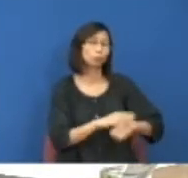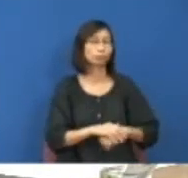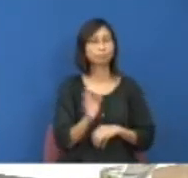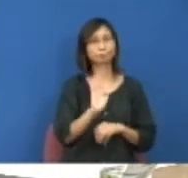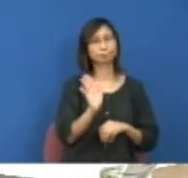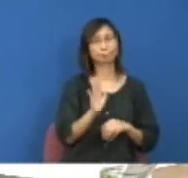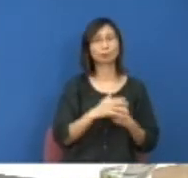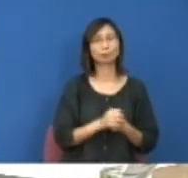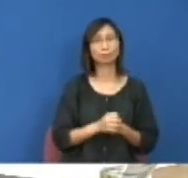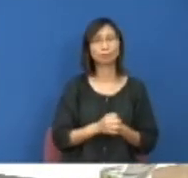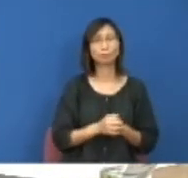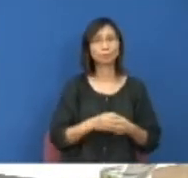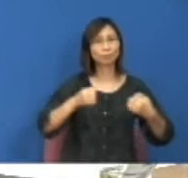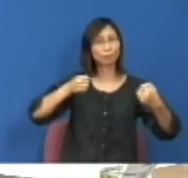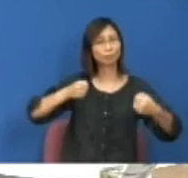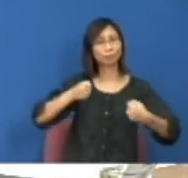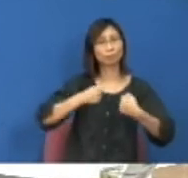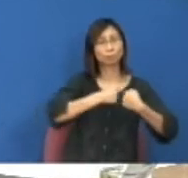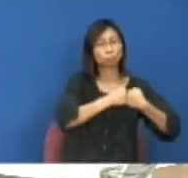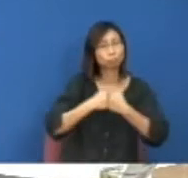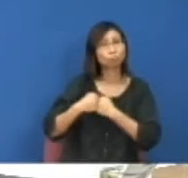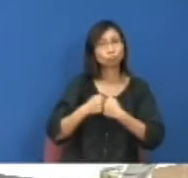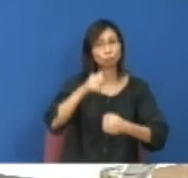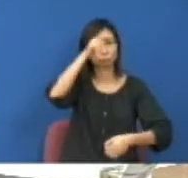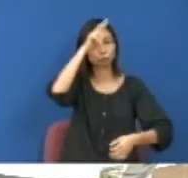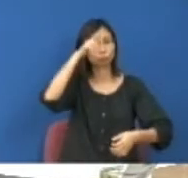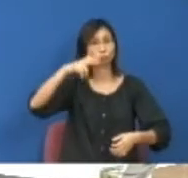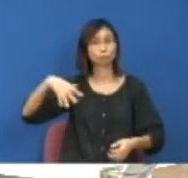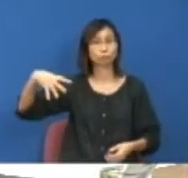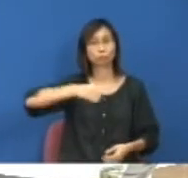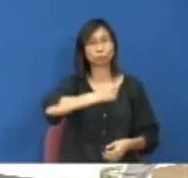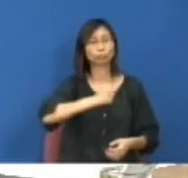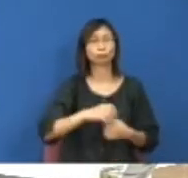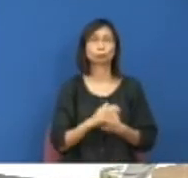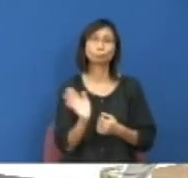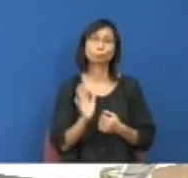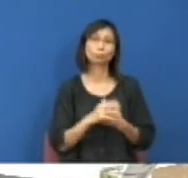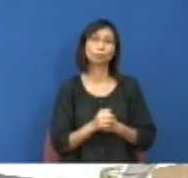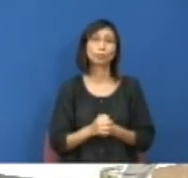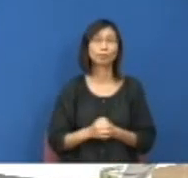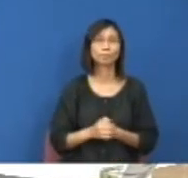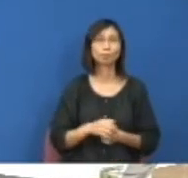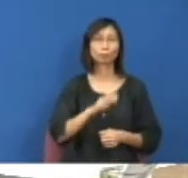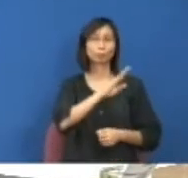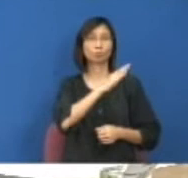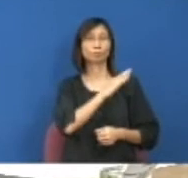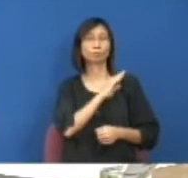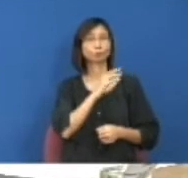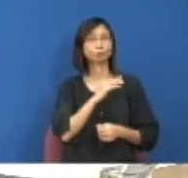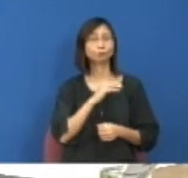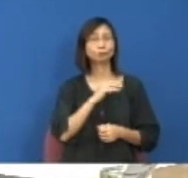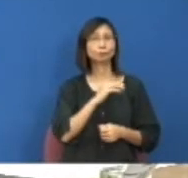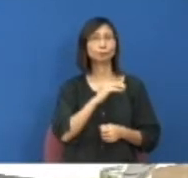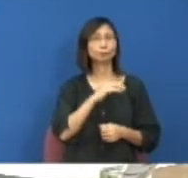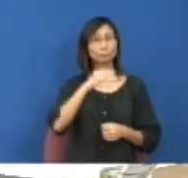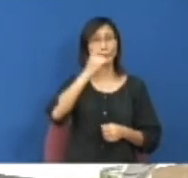啊，衝擊政權啊，唔係群眾有嘅。你睇到納粹主義都係衝擊個政權，納粹主義咪